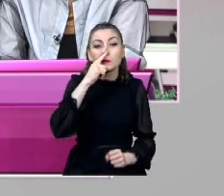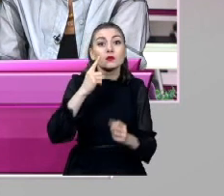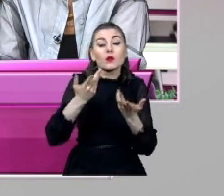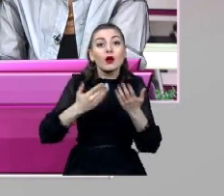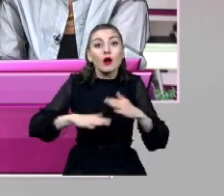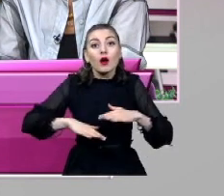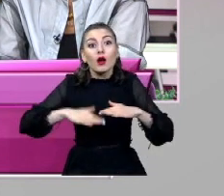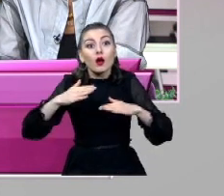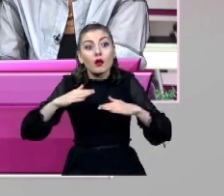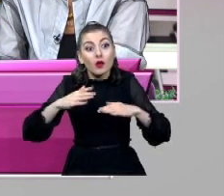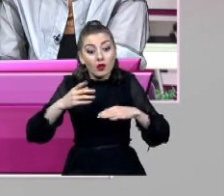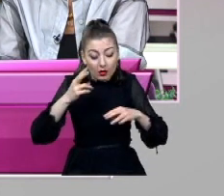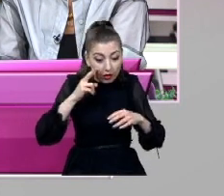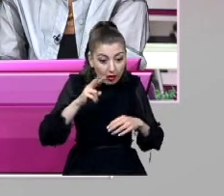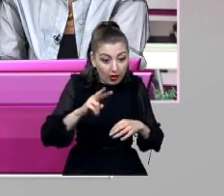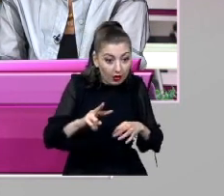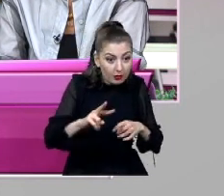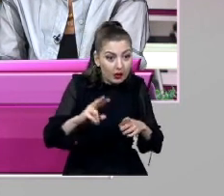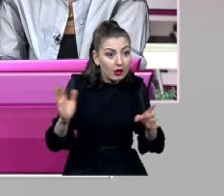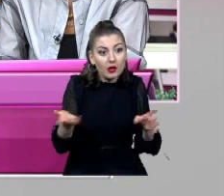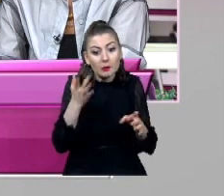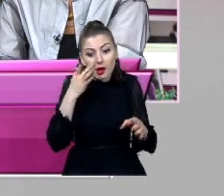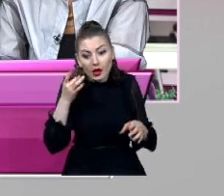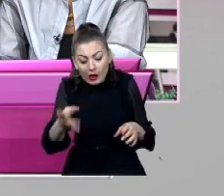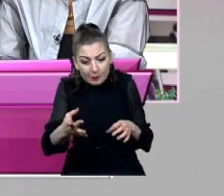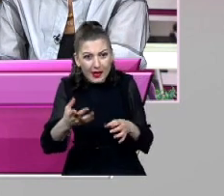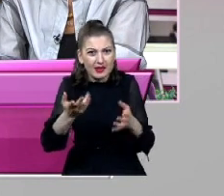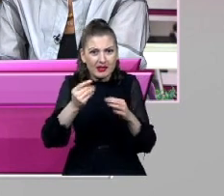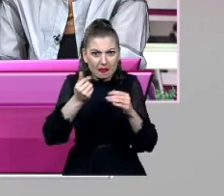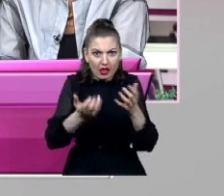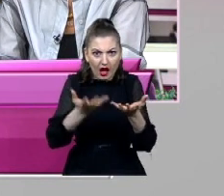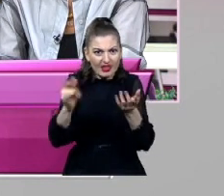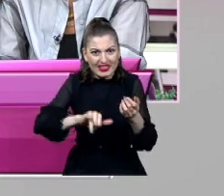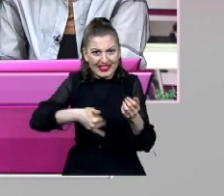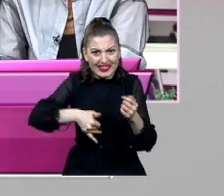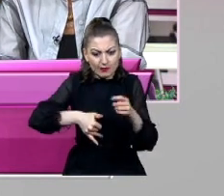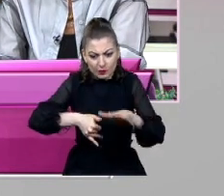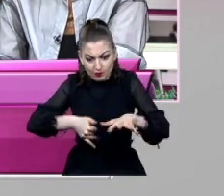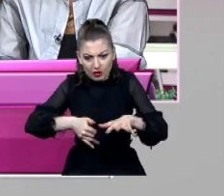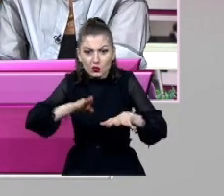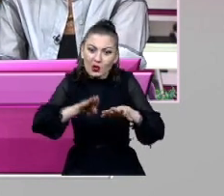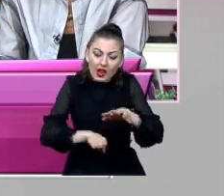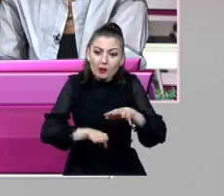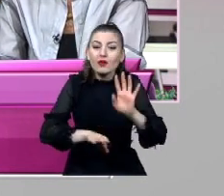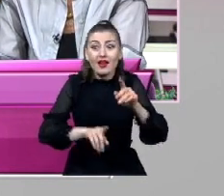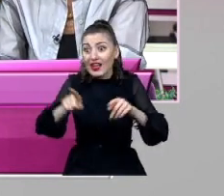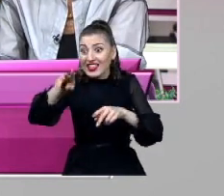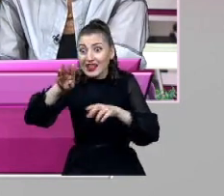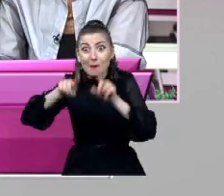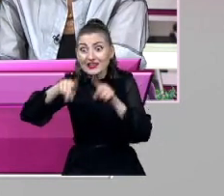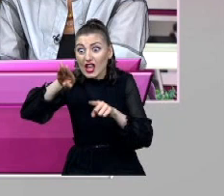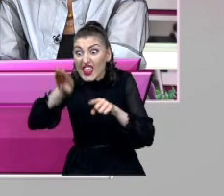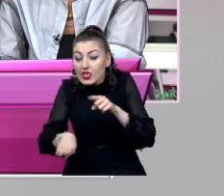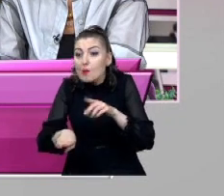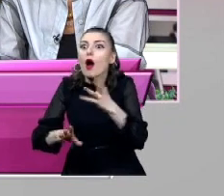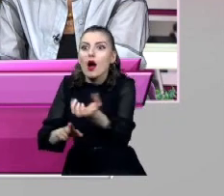geliyorum. Kasada işte bilmem belli bir miktarı geçtiğiniz için şu ürün indirimli, şu ürün indirimli derken çok da cazip geliyor